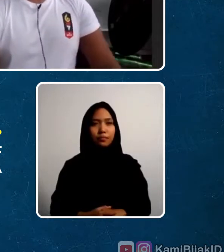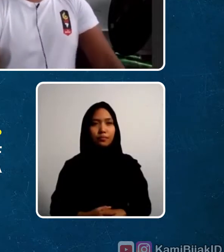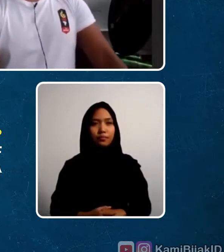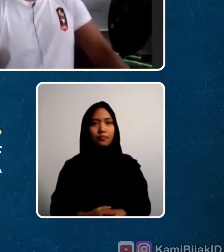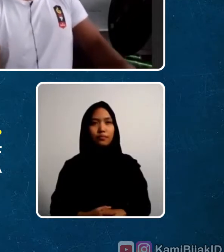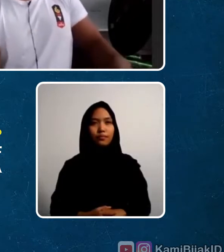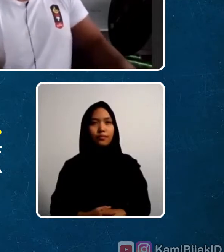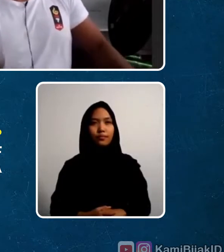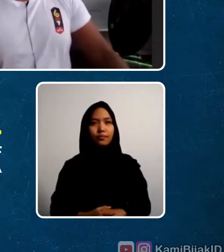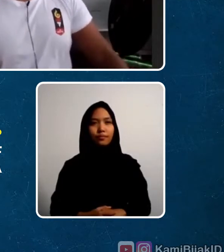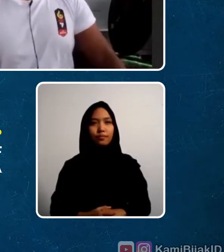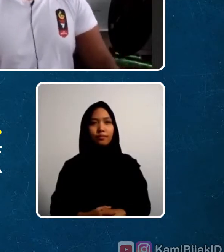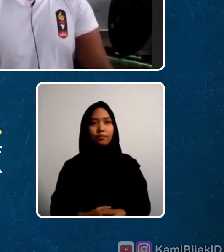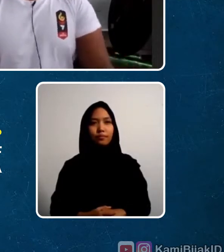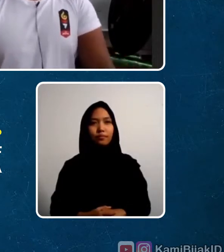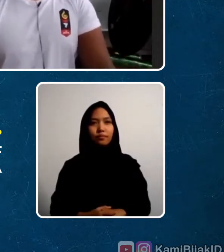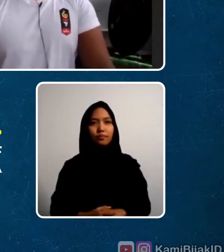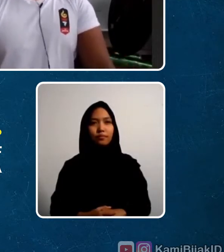ya?